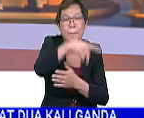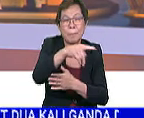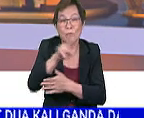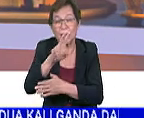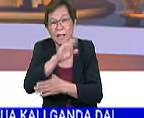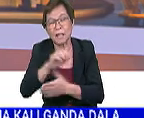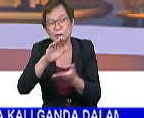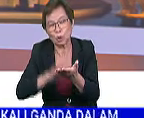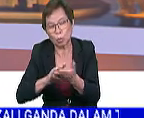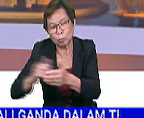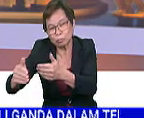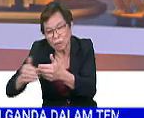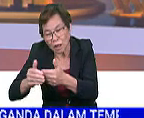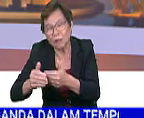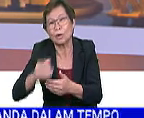sekolah-sekolah